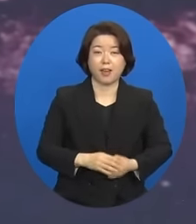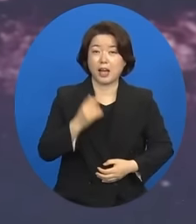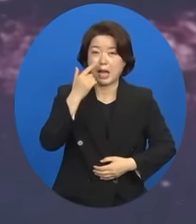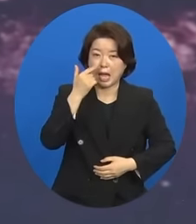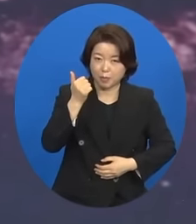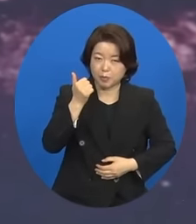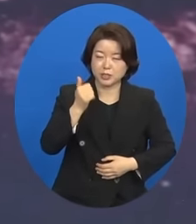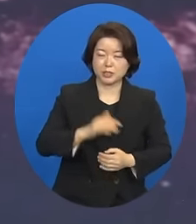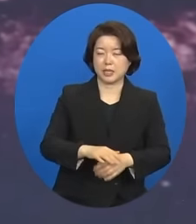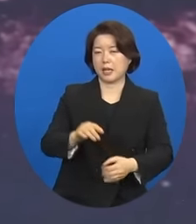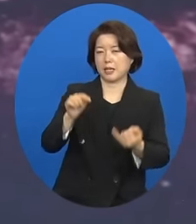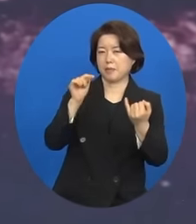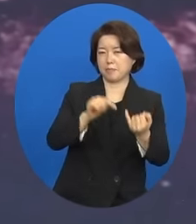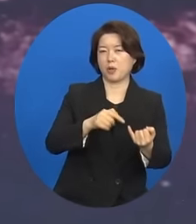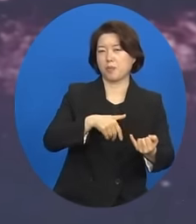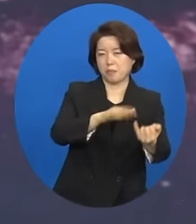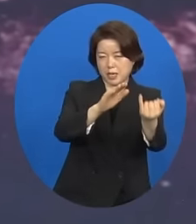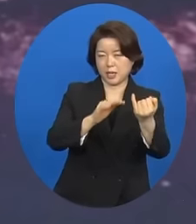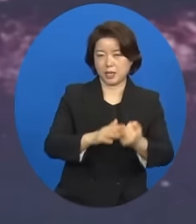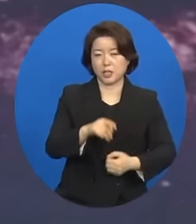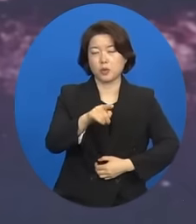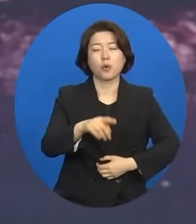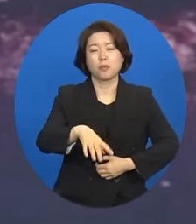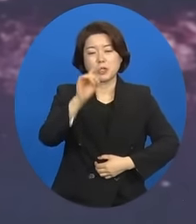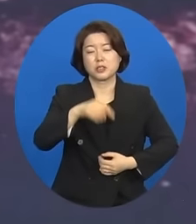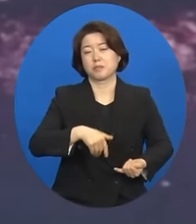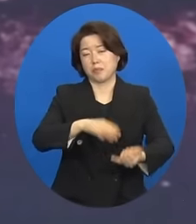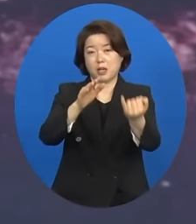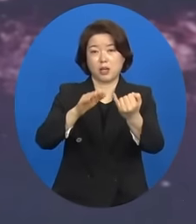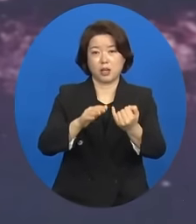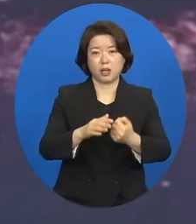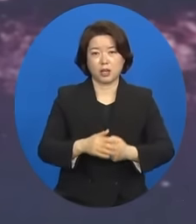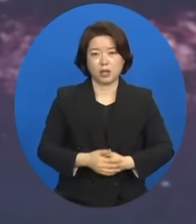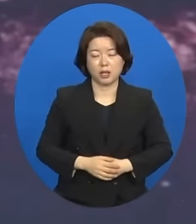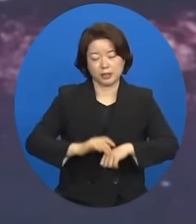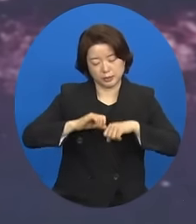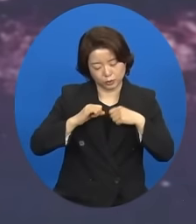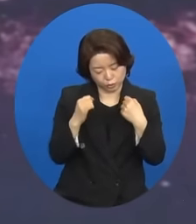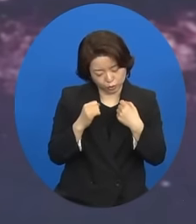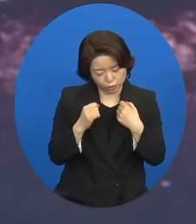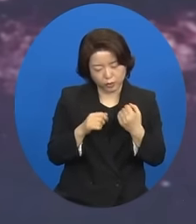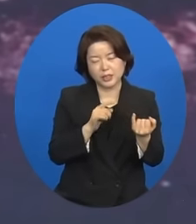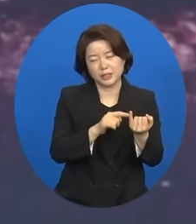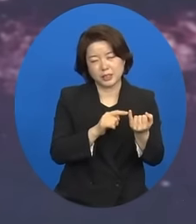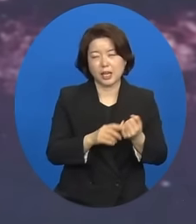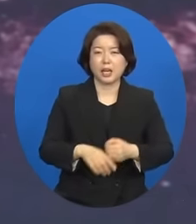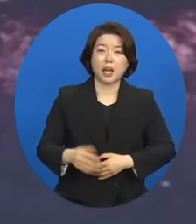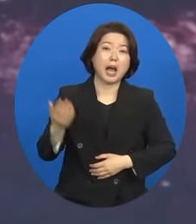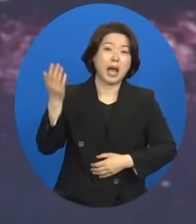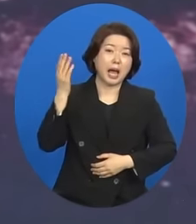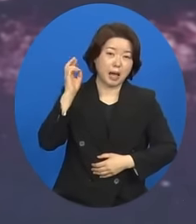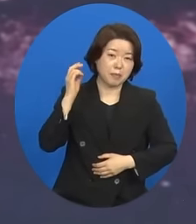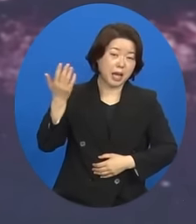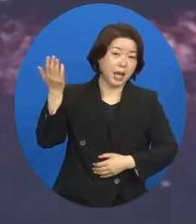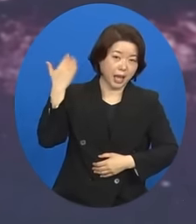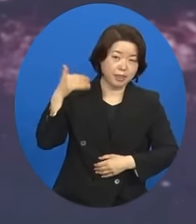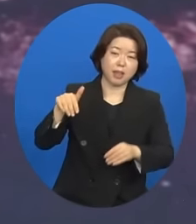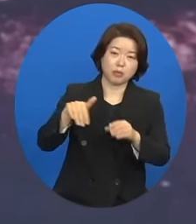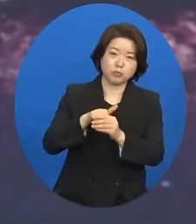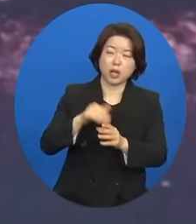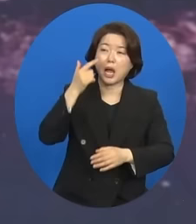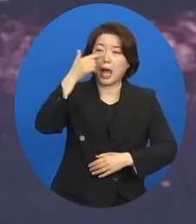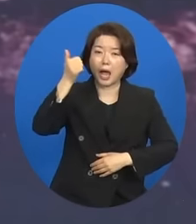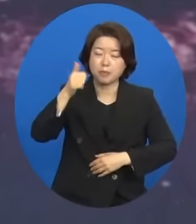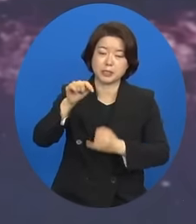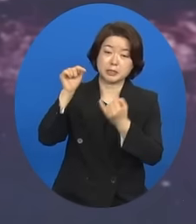아마 명령을 한 것 같아요 네가 그 방에 들어가라 그걸 따라간 레아도 참 그 당시 문화가 아버지의 명령에